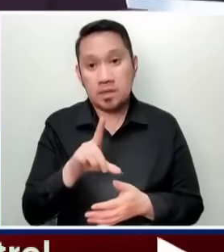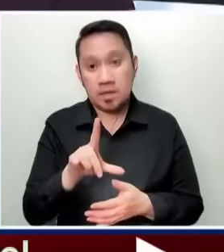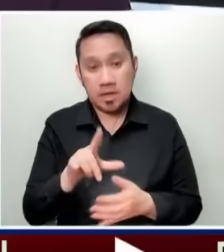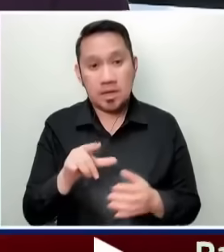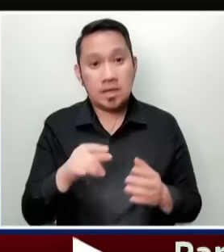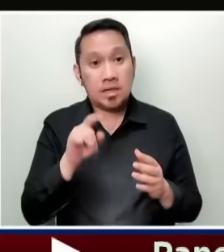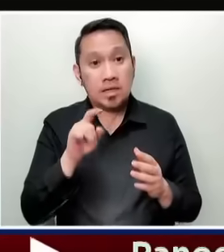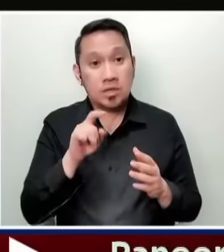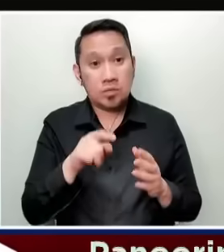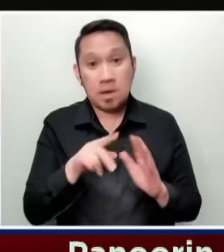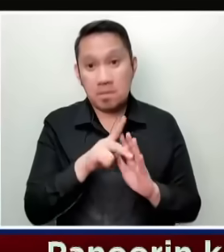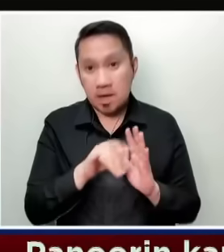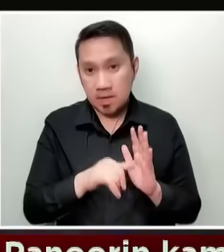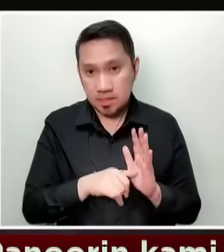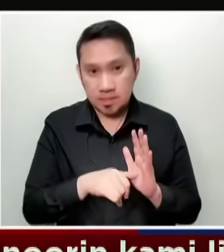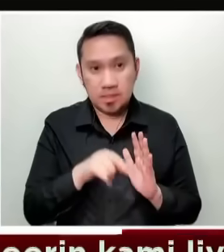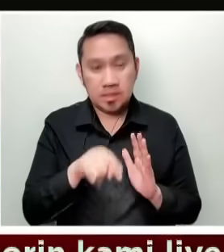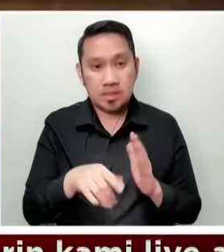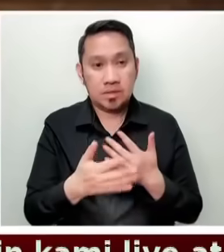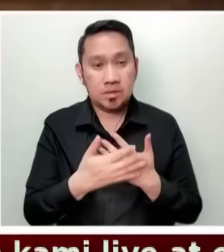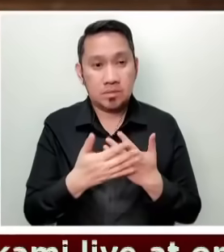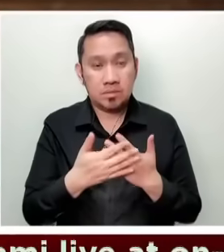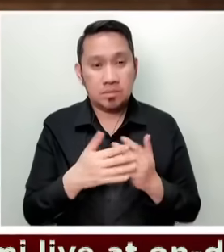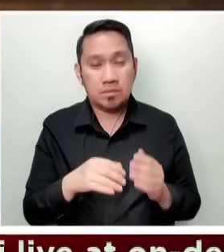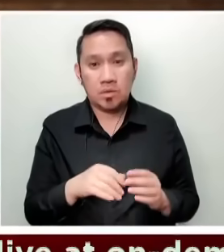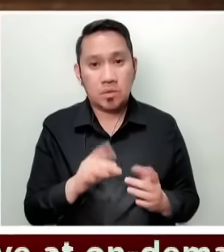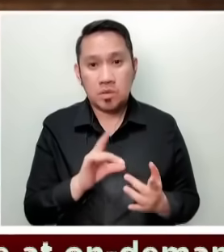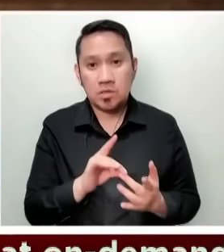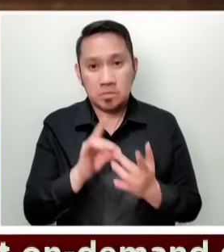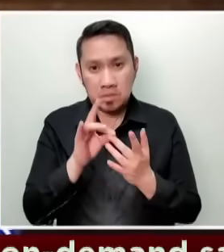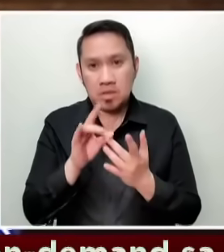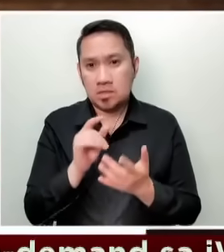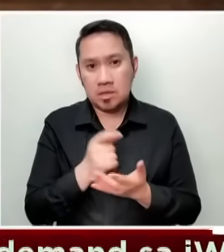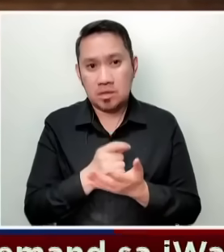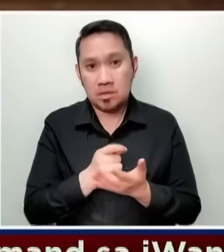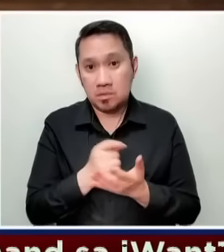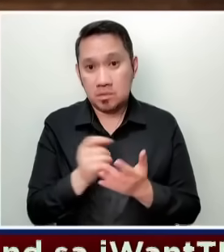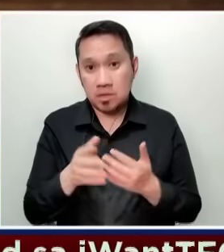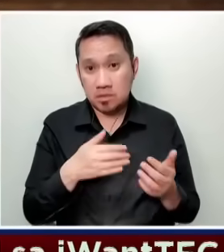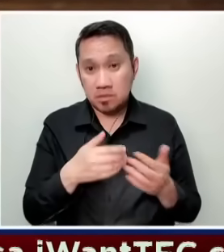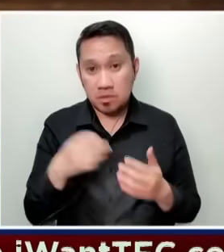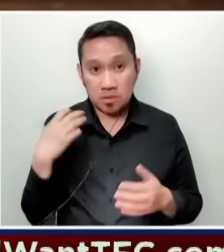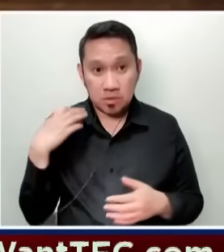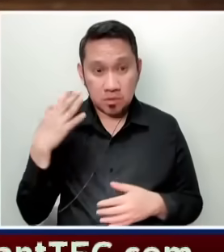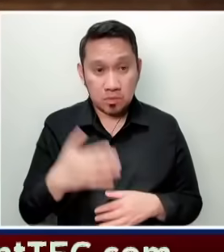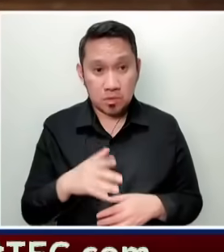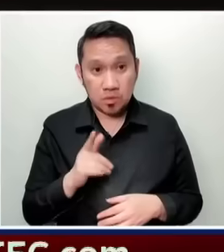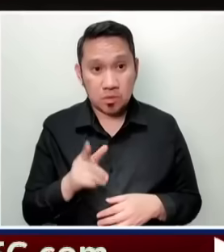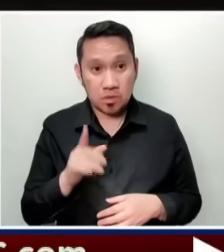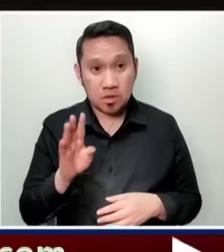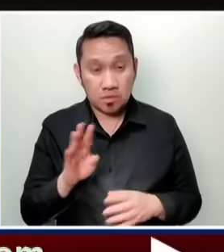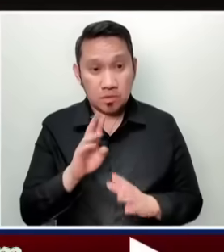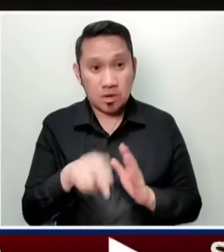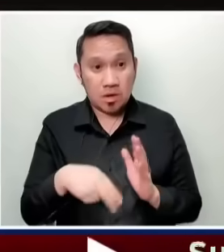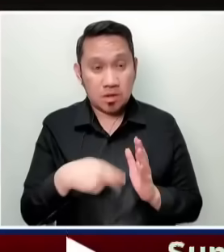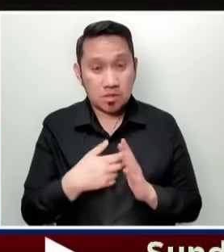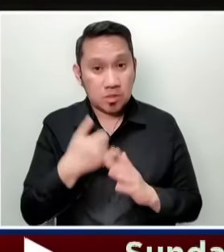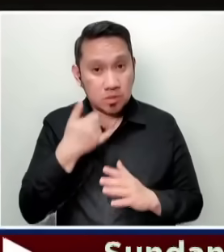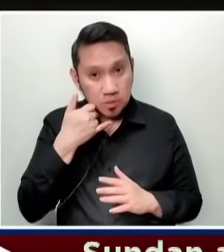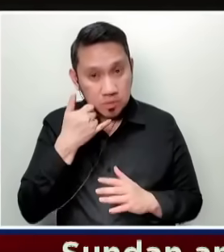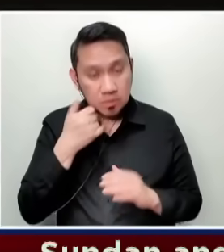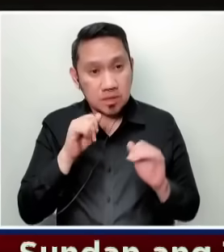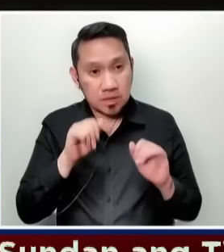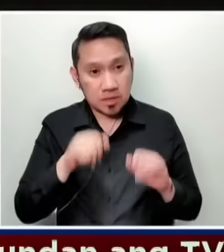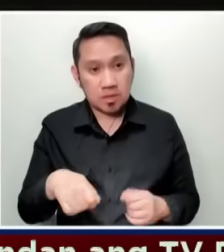sa kulungan. There will be no special treatment. Hindi naman pwedeng porque nanalo kang kapitan, 24 hours sa telepono ka. We'll have to discuss